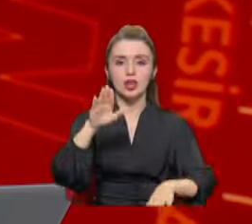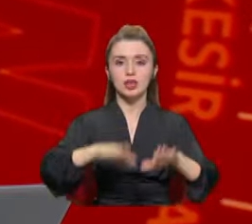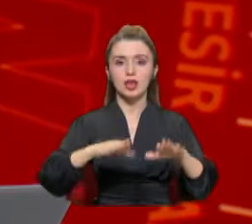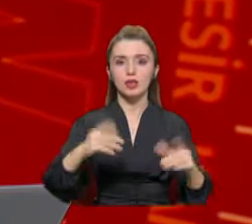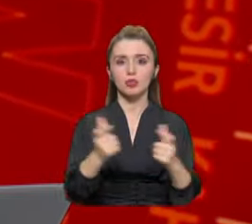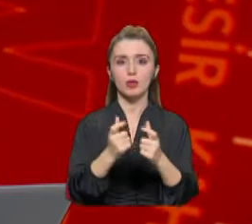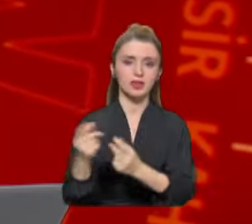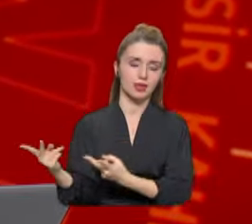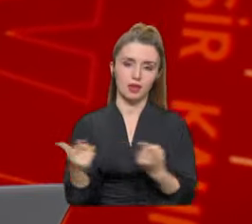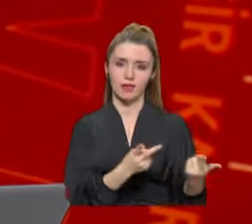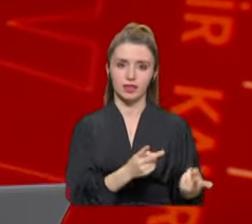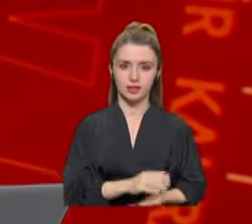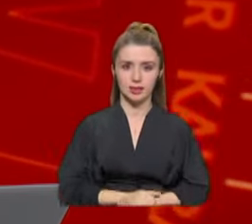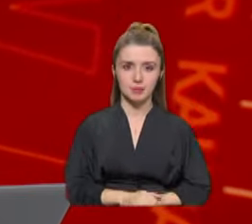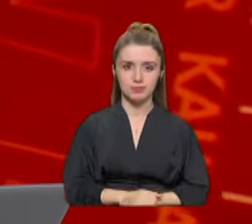toplantısına davet etti.